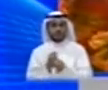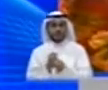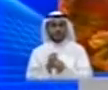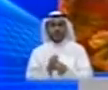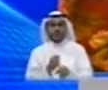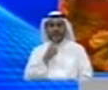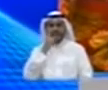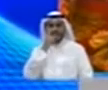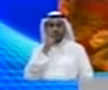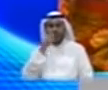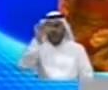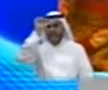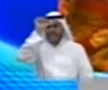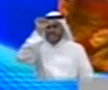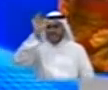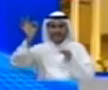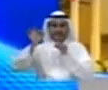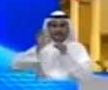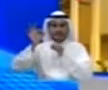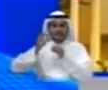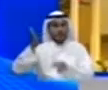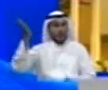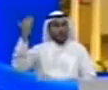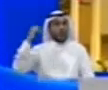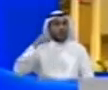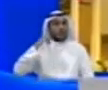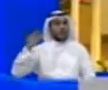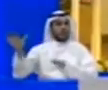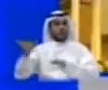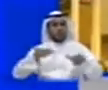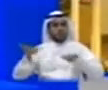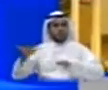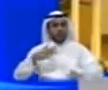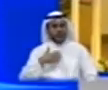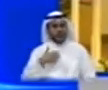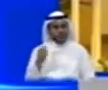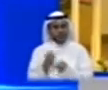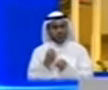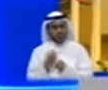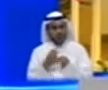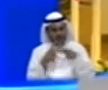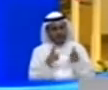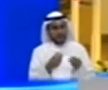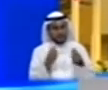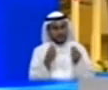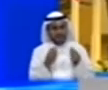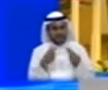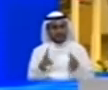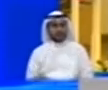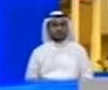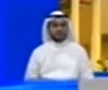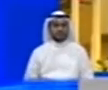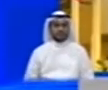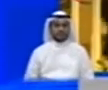نيبال صار الزلزال الكبير هذا، واحنا ان شاء الله راح نبتدي ايضا مساعده